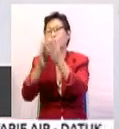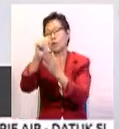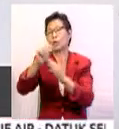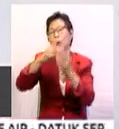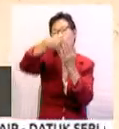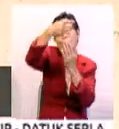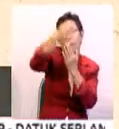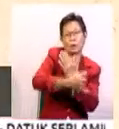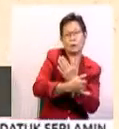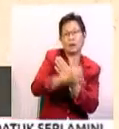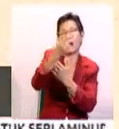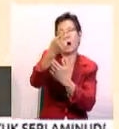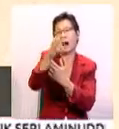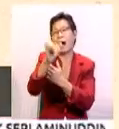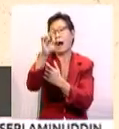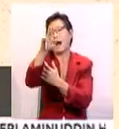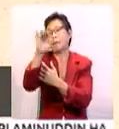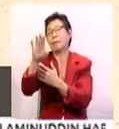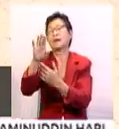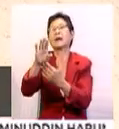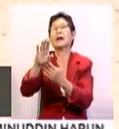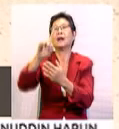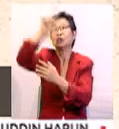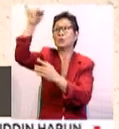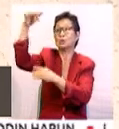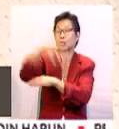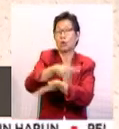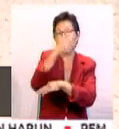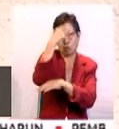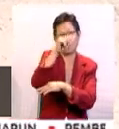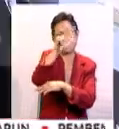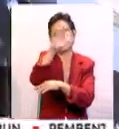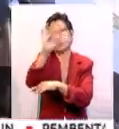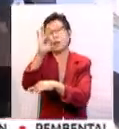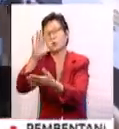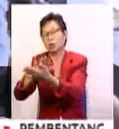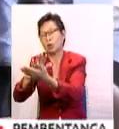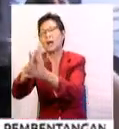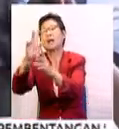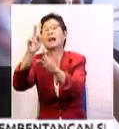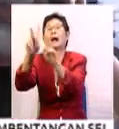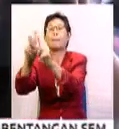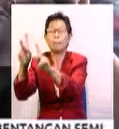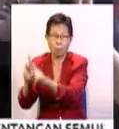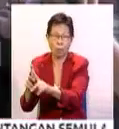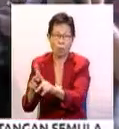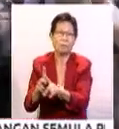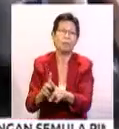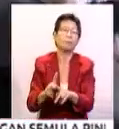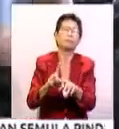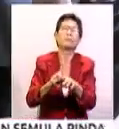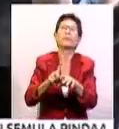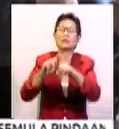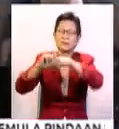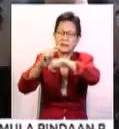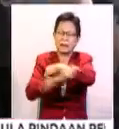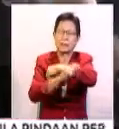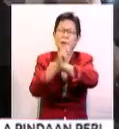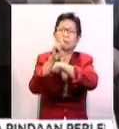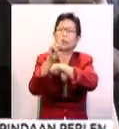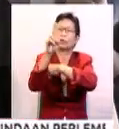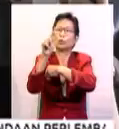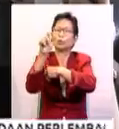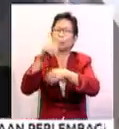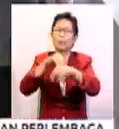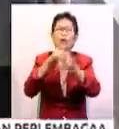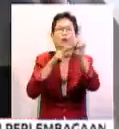bagi 369 sekolah luar bandar di Sarawak. Kesalahan didakwa dilakukan di Jalan Langgar Duta, Taman Duta pada 20 Disember